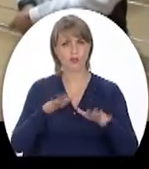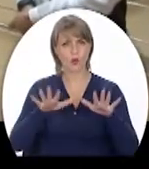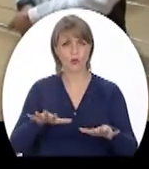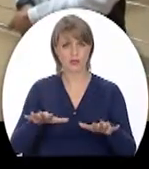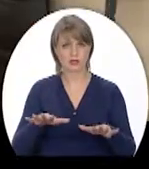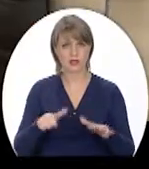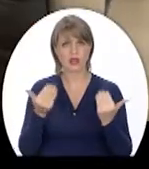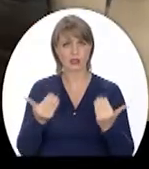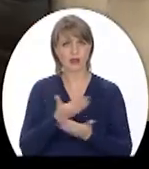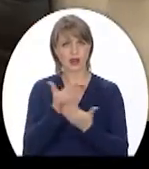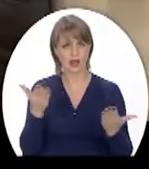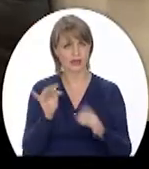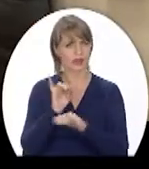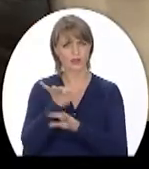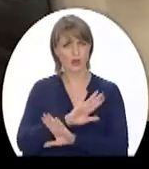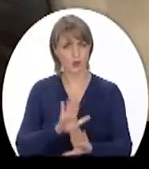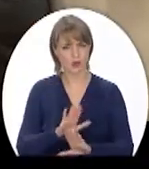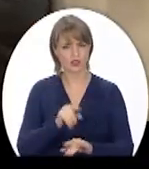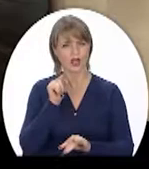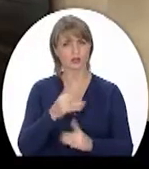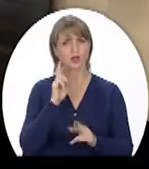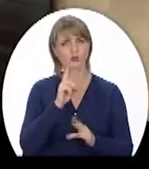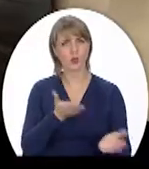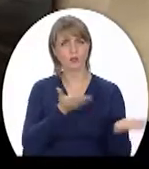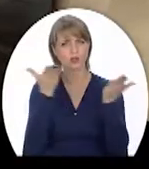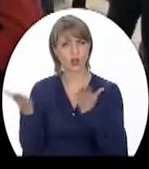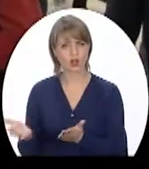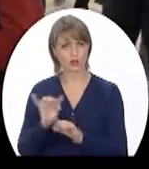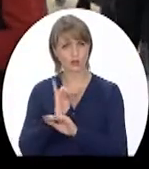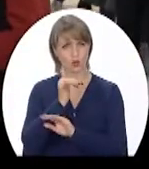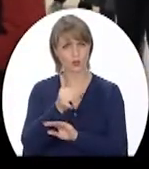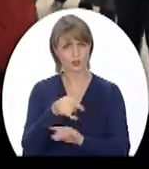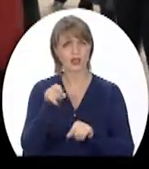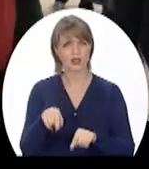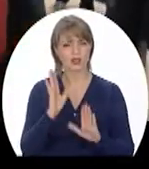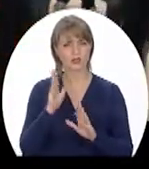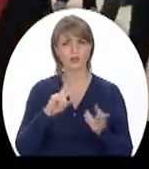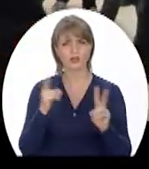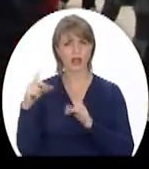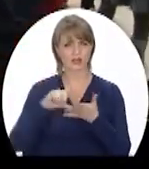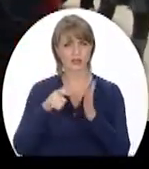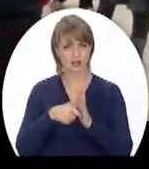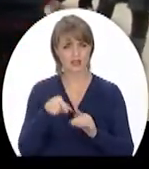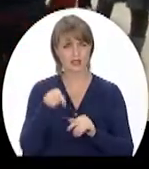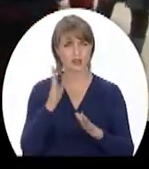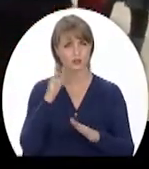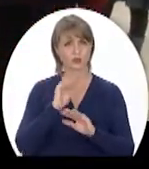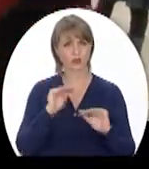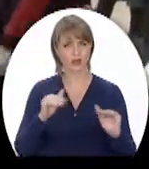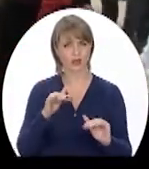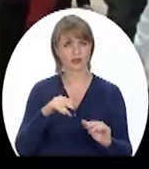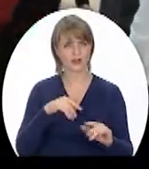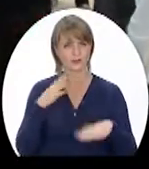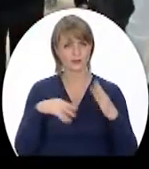место. Теперь они не гости, а те, кто приглашают в гости. Здесь будет танц-класс. Здесь будут ребята заниматься